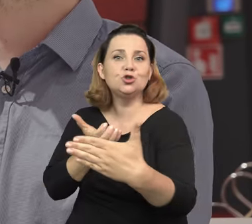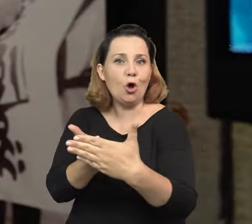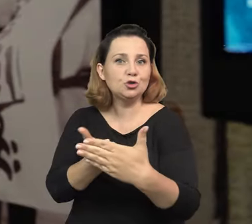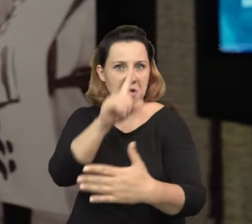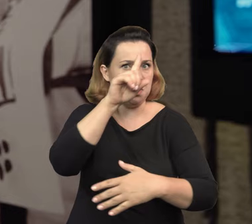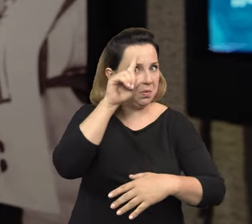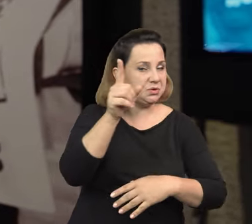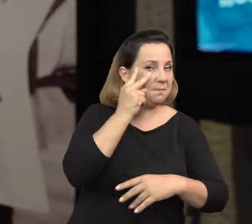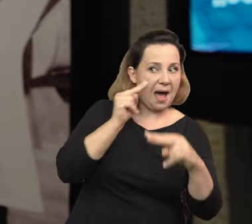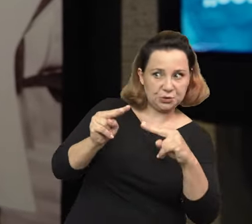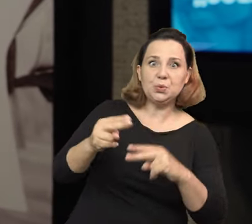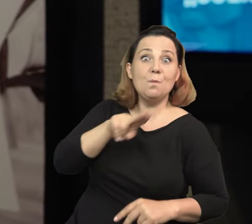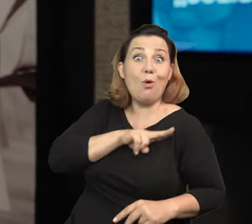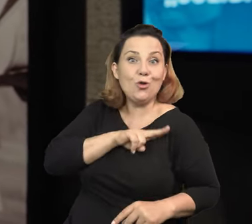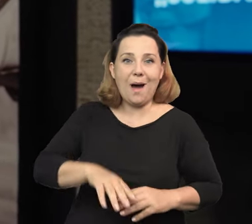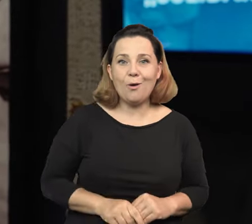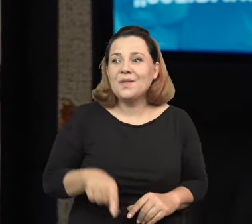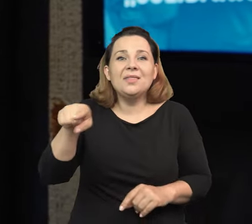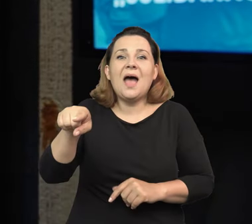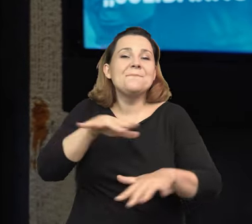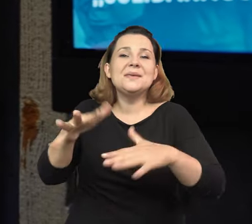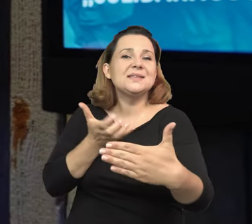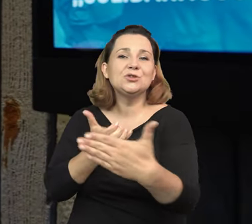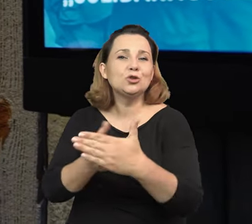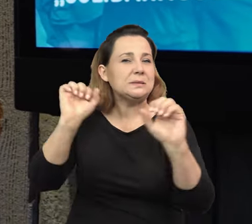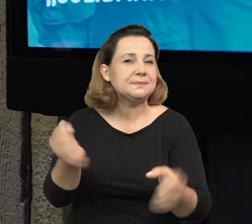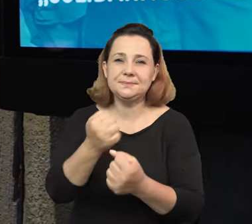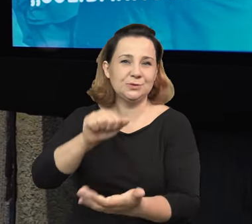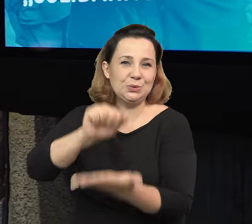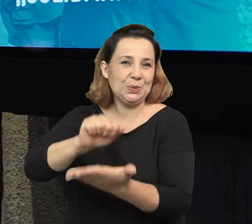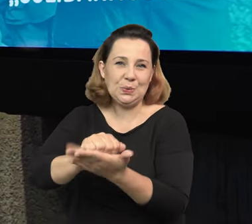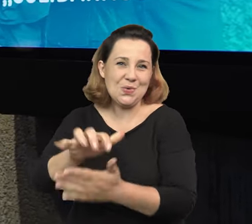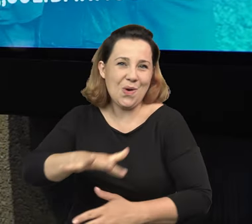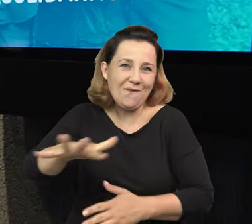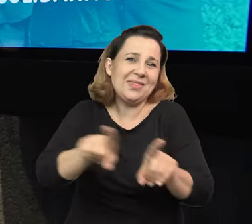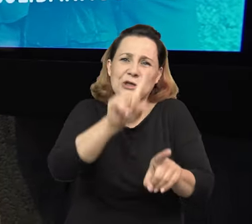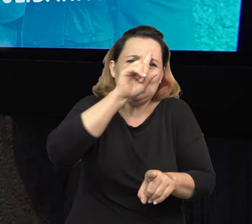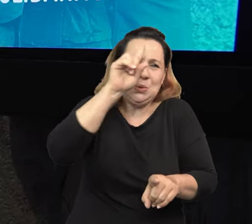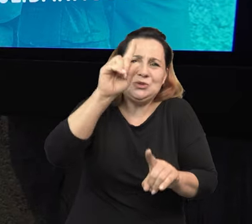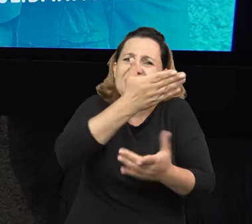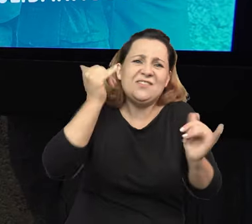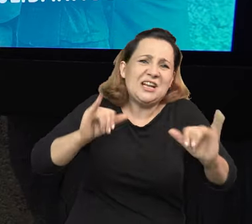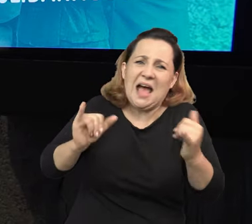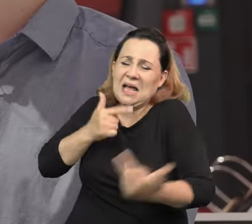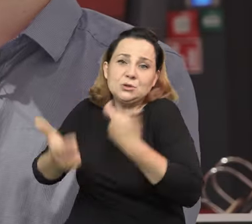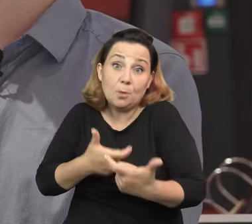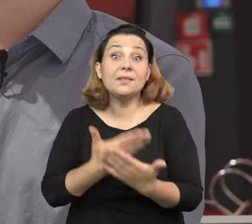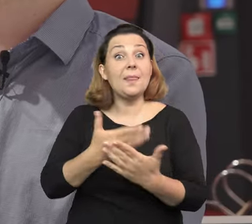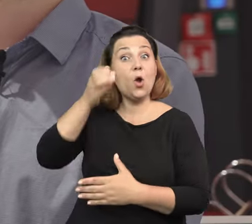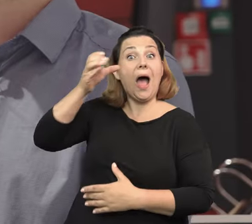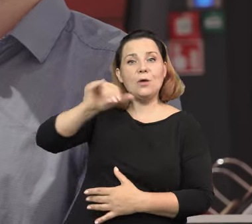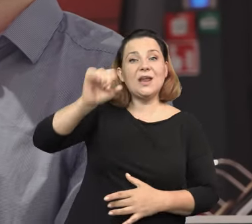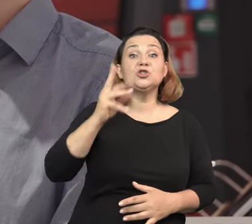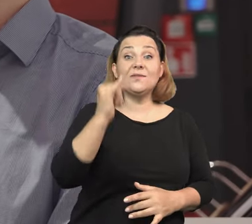się spodobał. Niestety nie było możliwości, żeby go drukować go za bardzo w stoczni, tam też nie wiedziano, jak to robić, więc